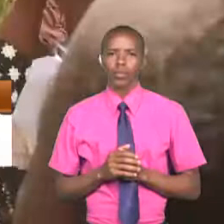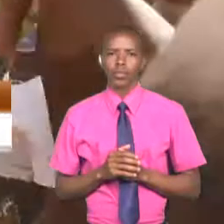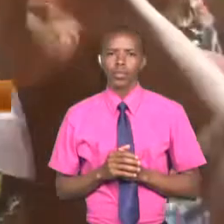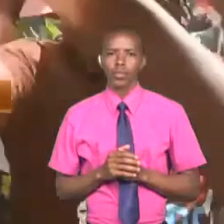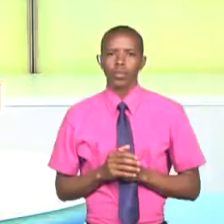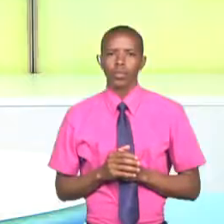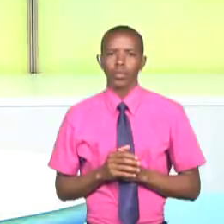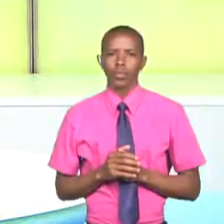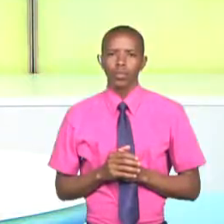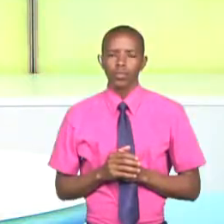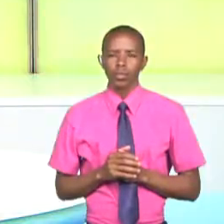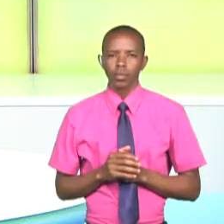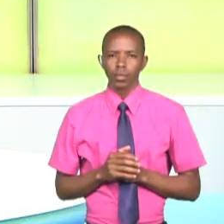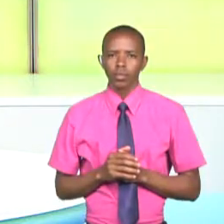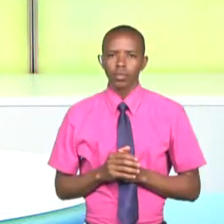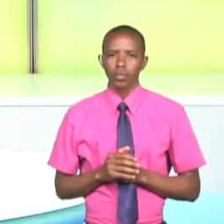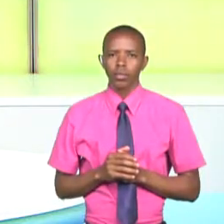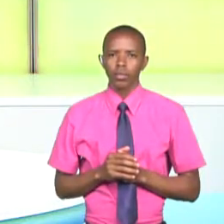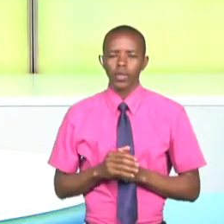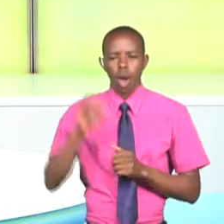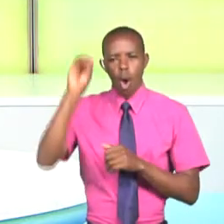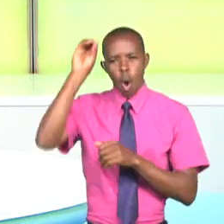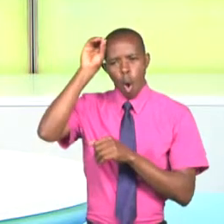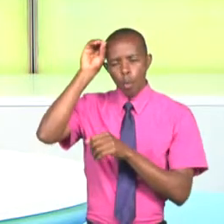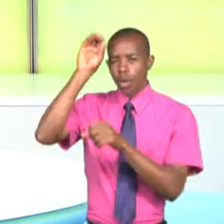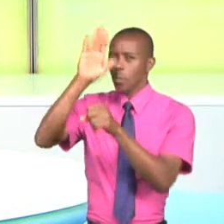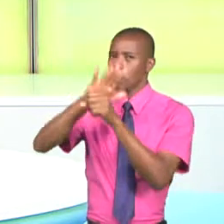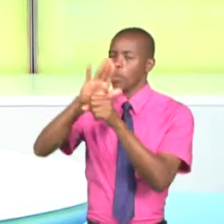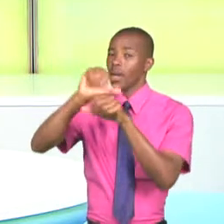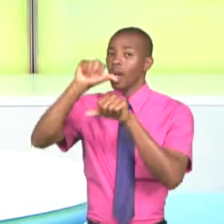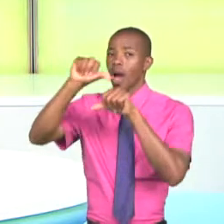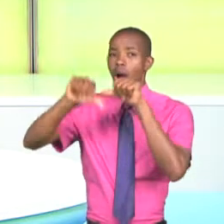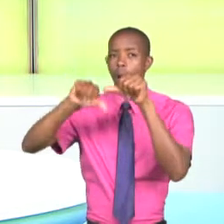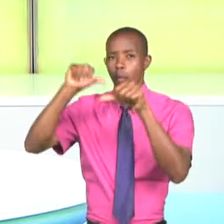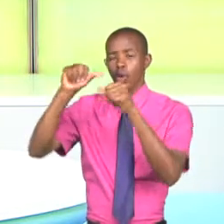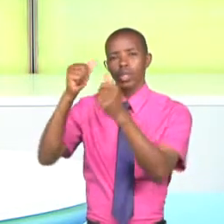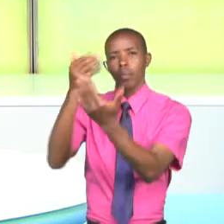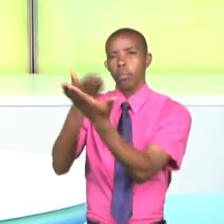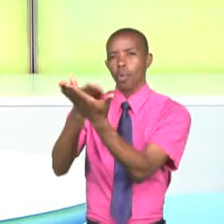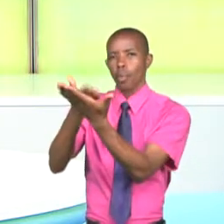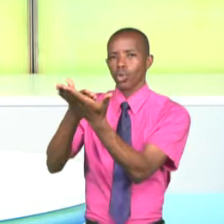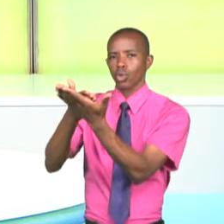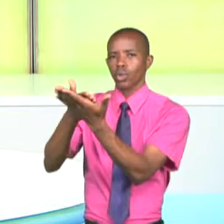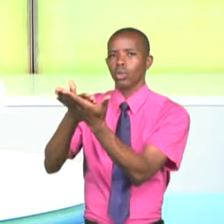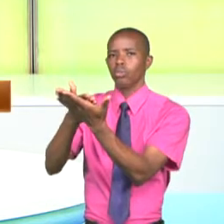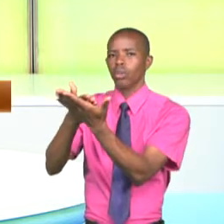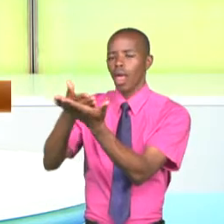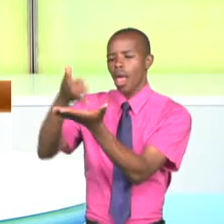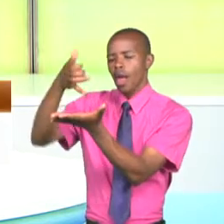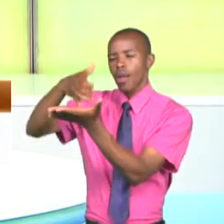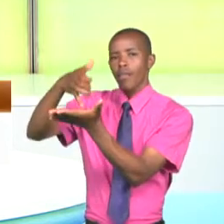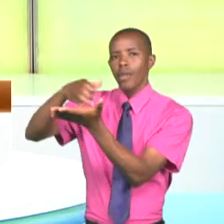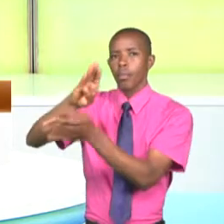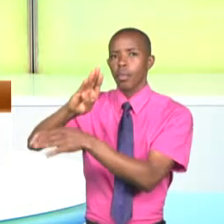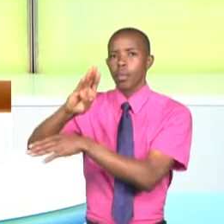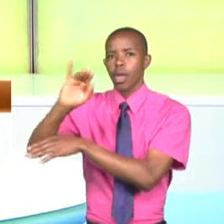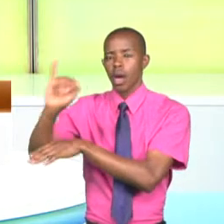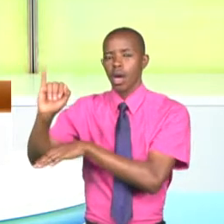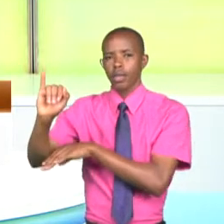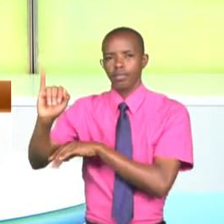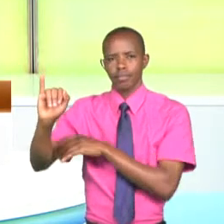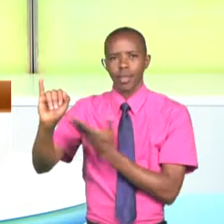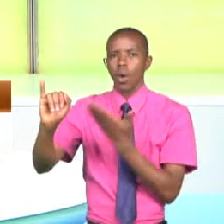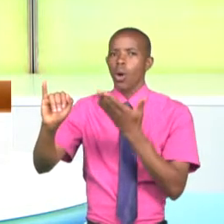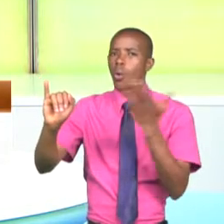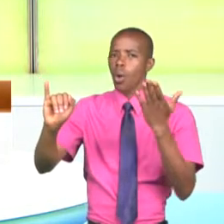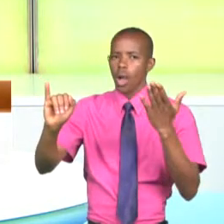Nairobi. Maoni ni mengi mtazamaji kuhusiana na mapendekezo yaliyomo kwenye ripoti hii ya BBI,